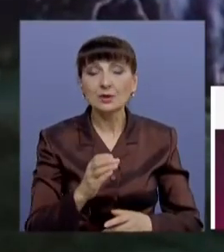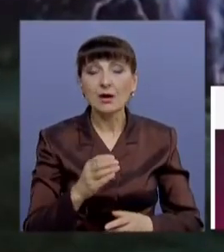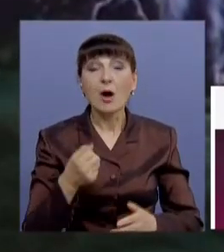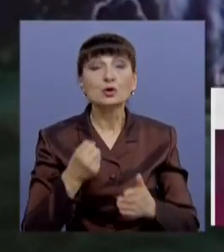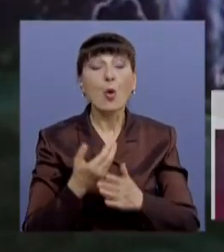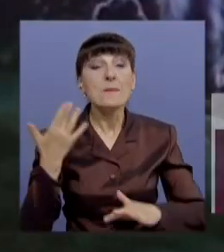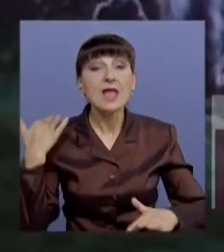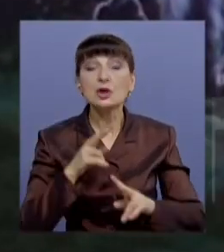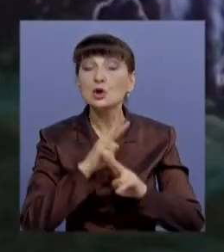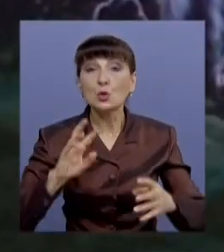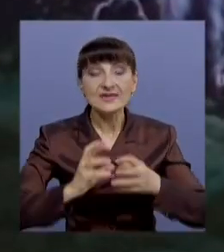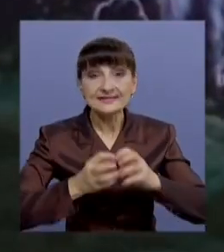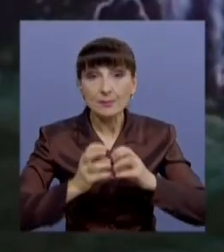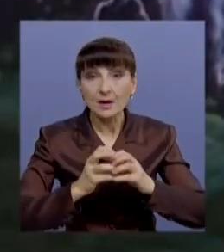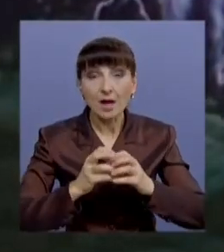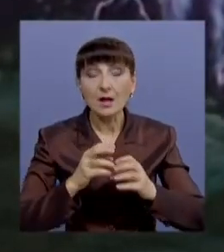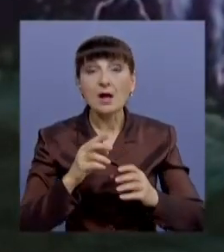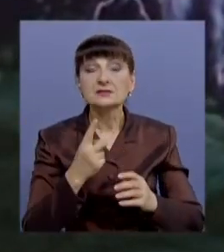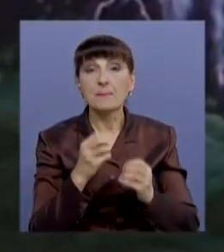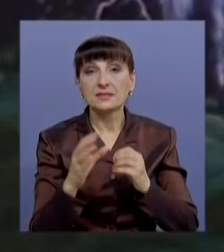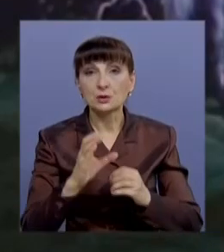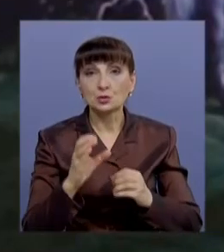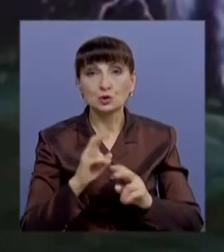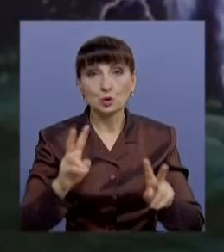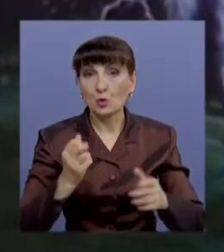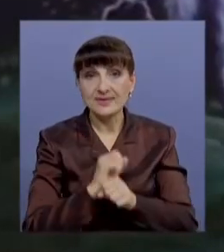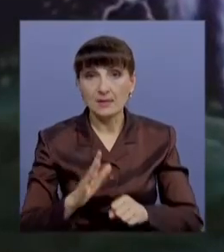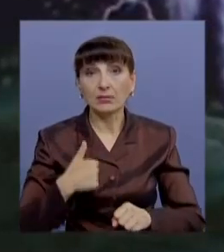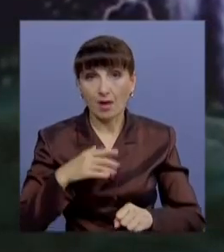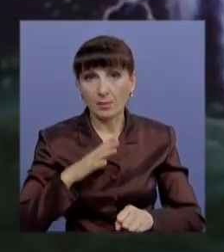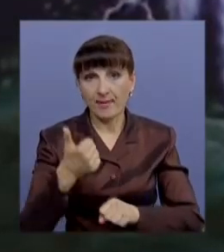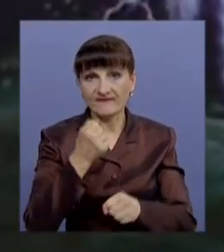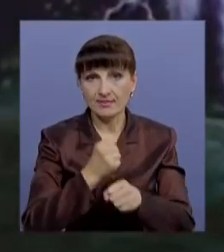меня никто не собирал кубик Рубика менее чем за 15 секунд.